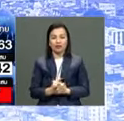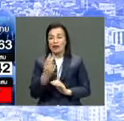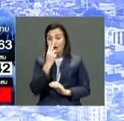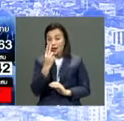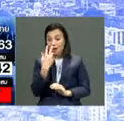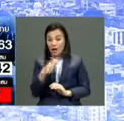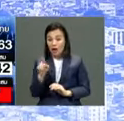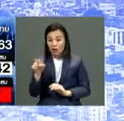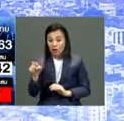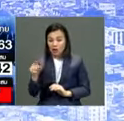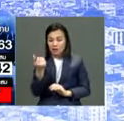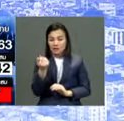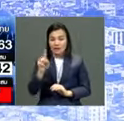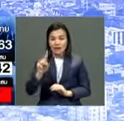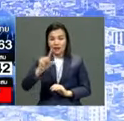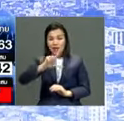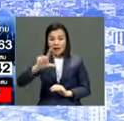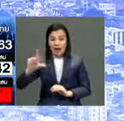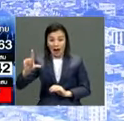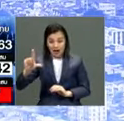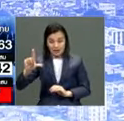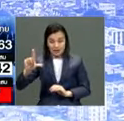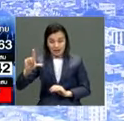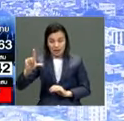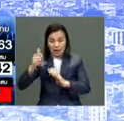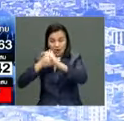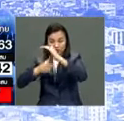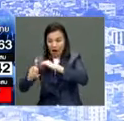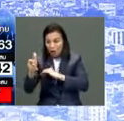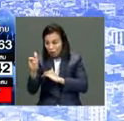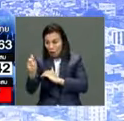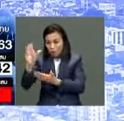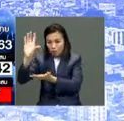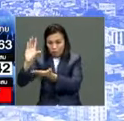ครั้งครับก็เป็นสิ่งที่น่าพอใจนะครับว่าประชาชนนะครับชาวไทยเรานะครับพยายามเอาใจใส่และปกป้องตัวเองนะครับปกป้องสังคมนะครับจากตัวเลขที่เรามีนี่นะครับมากกว่า11ล้านเบอร์โทรศัพท์หรือ 11